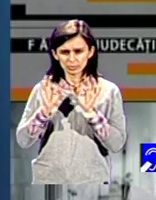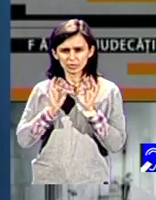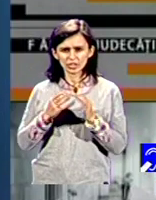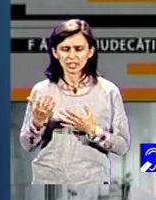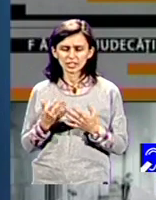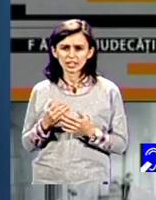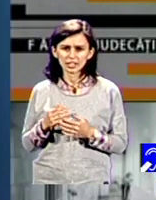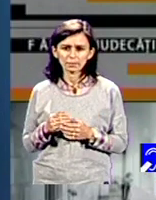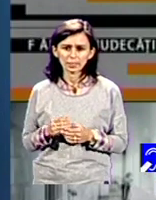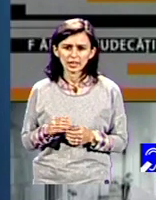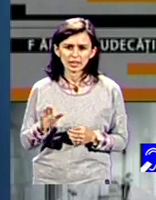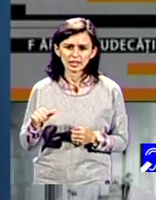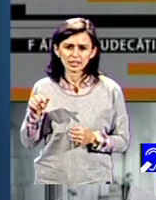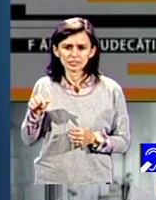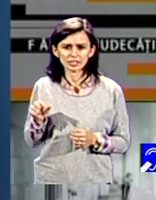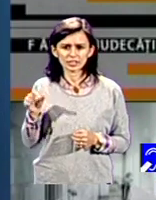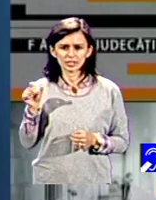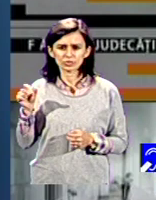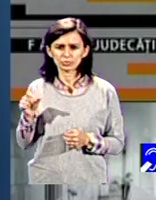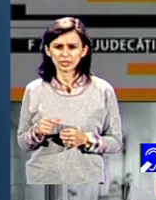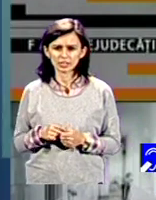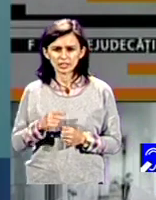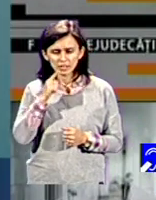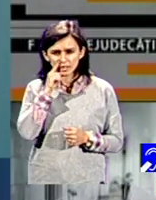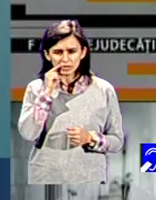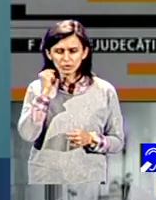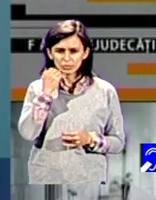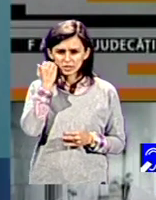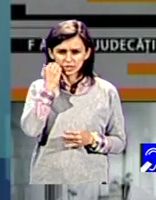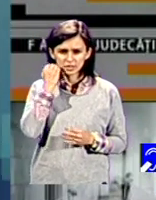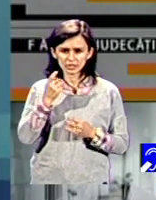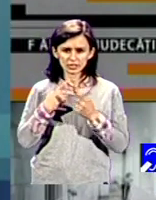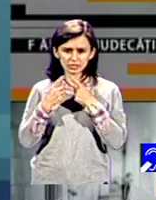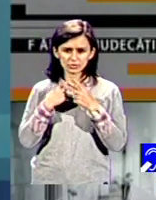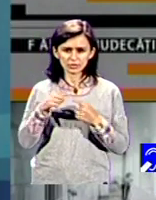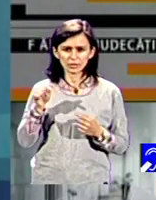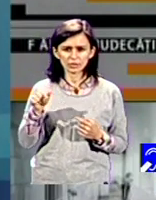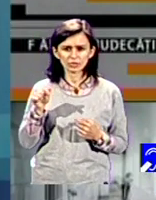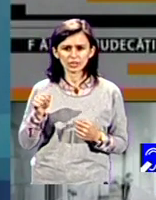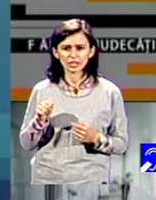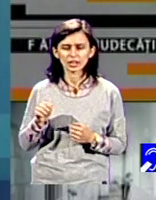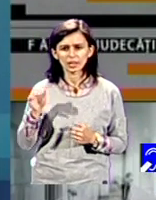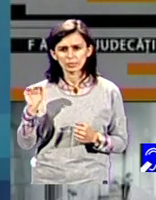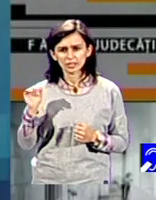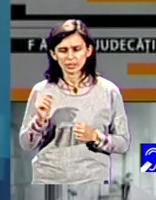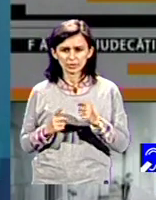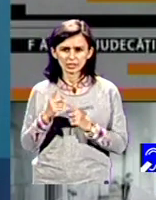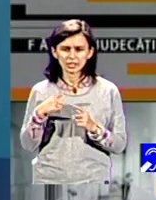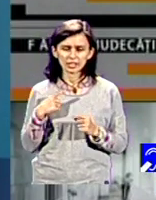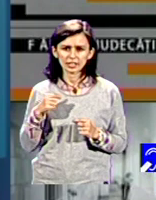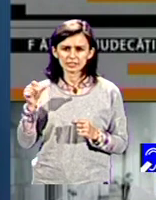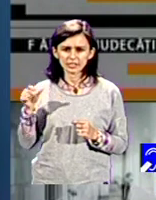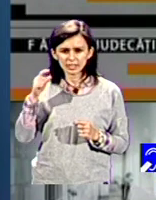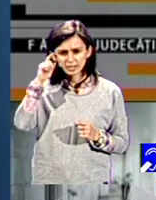de subiecte omul ăla în momentul în care am discutat cu el doamna avocat eu nu am dat eu am și întrebat ieși cumva la bază și psiholog sau psihiatru